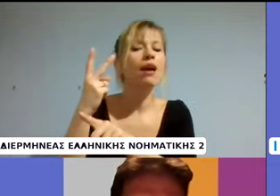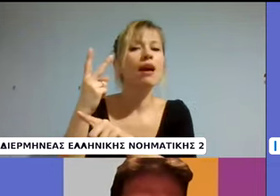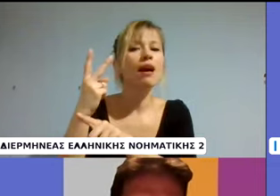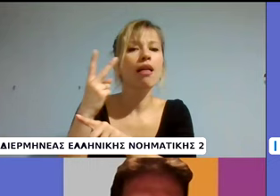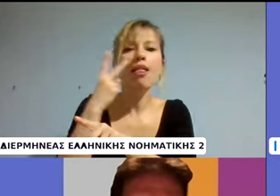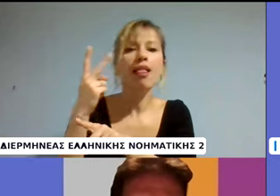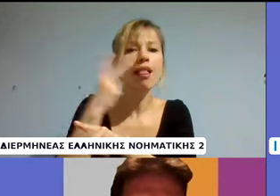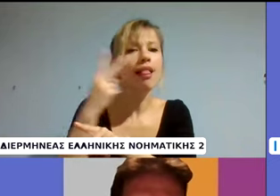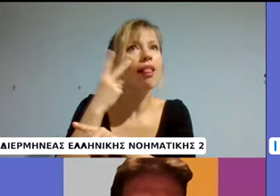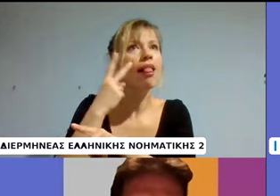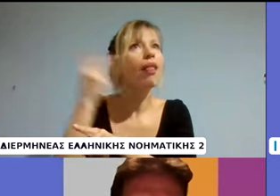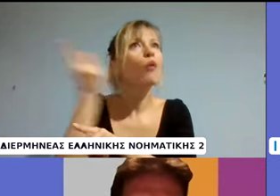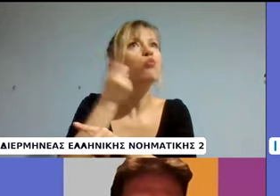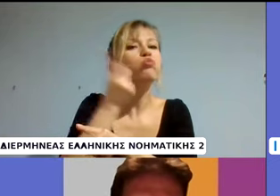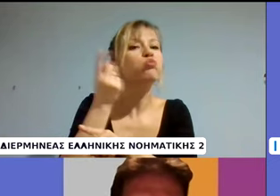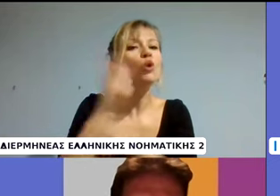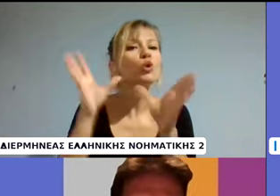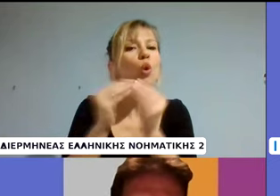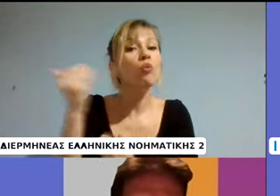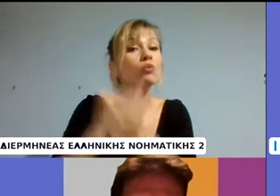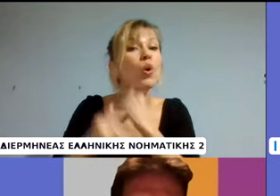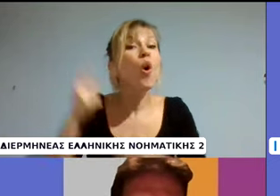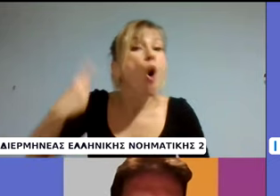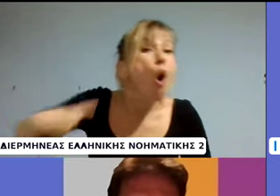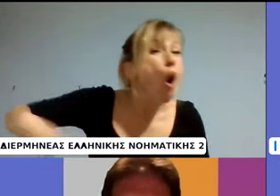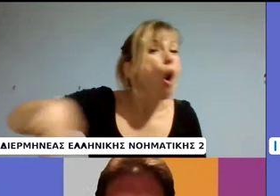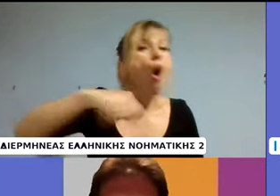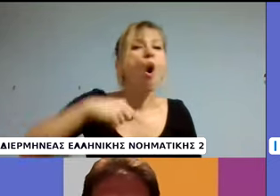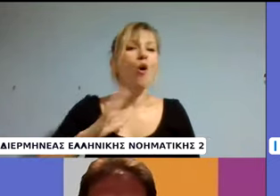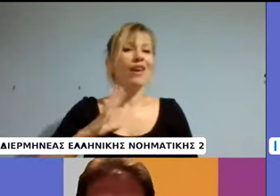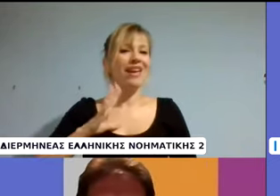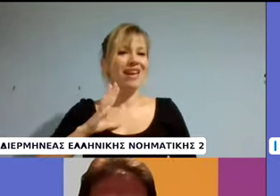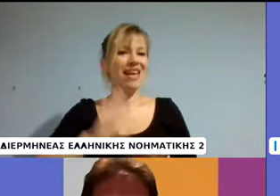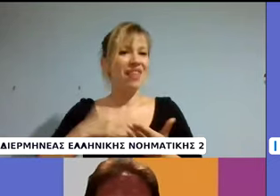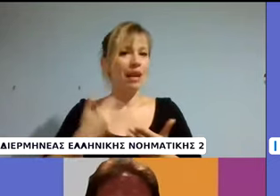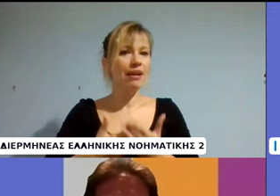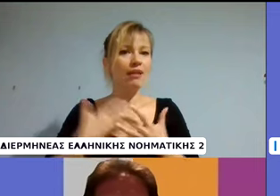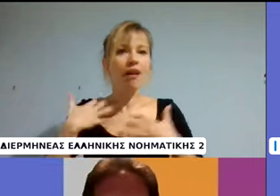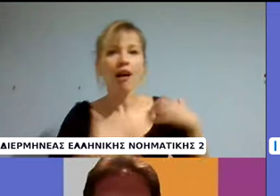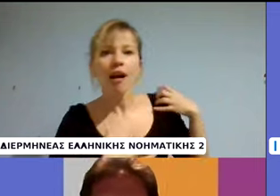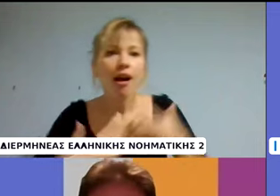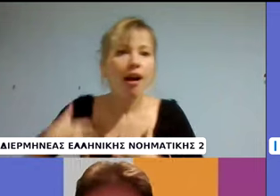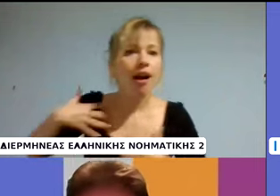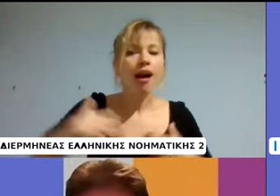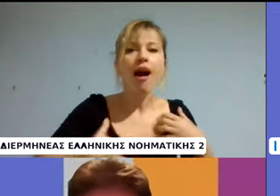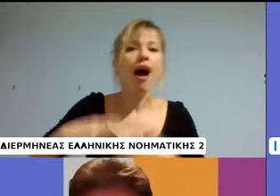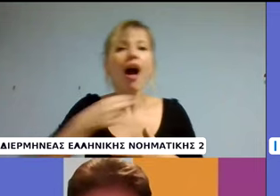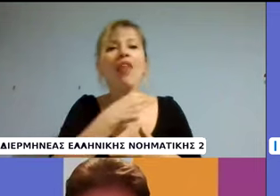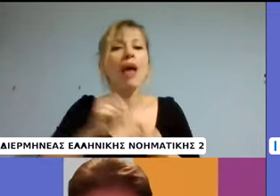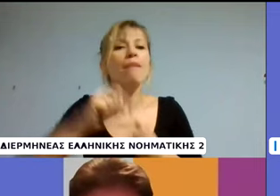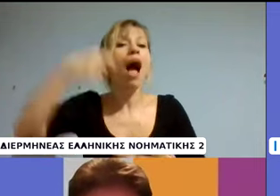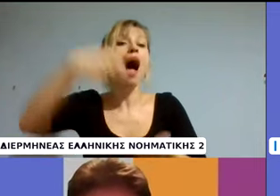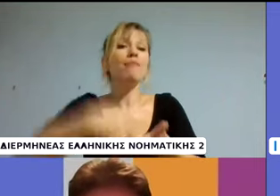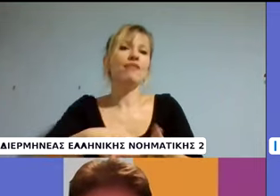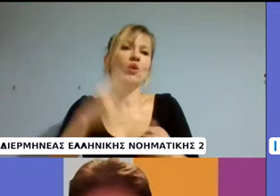ποιες ερωτήσεις ήταν οι πιο δημοφιλείς. Οι πιο δημοφιλείς ερώτησεις ήταν για τις αμοιβές. Λοιπόν, εννοείται ότι υπάρχουν ζητήματα που